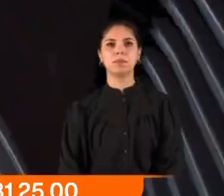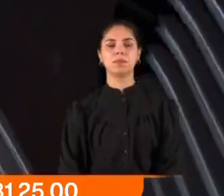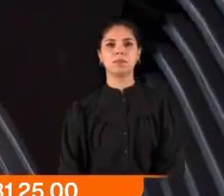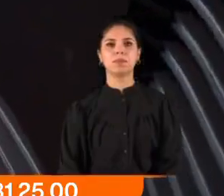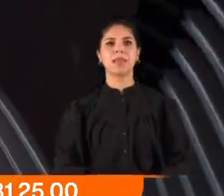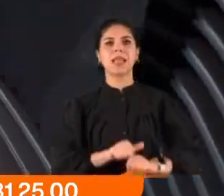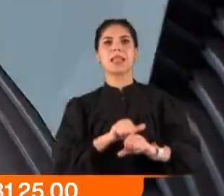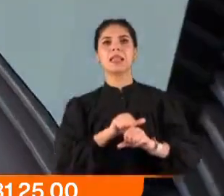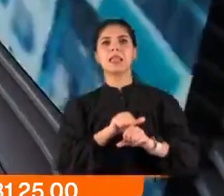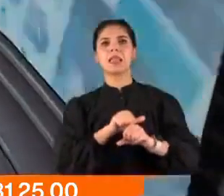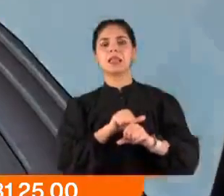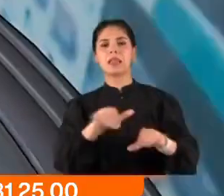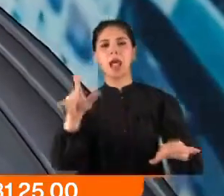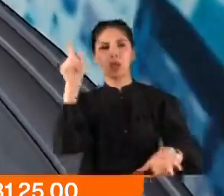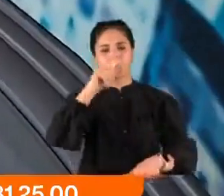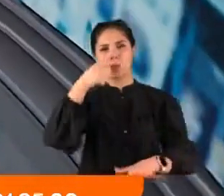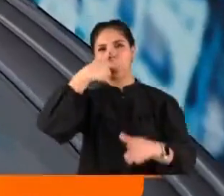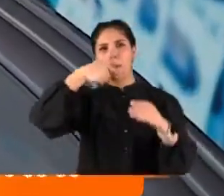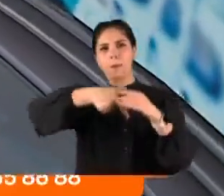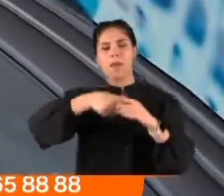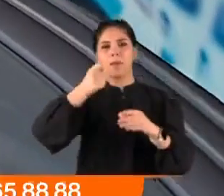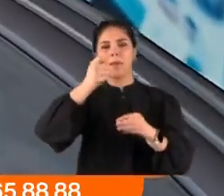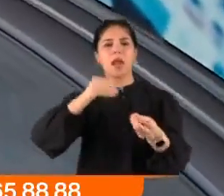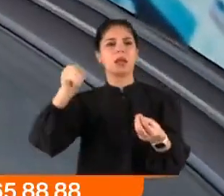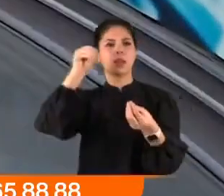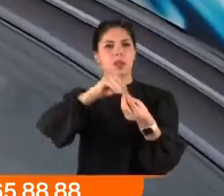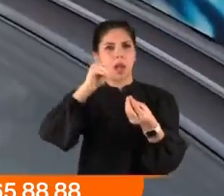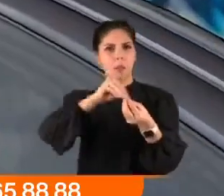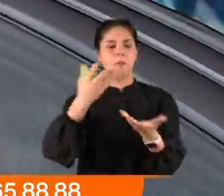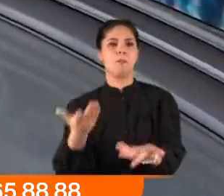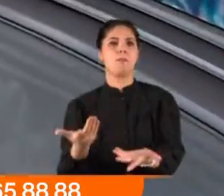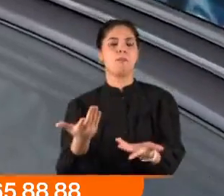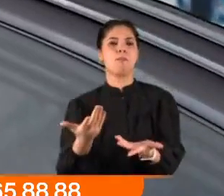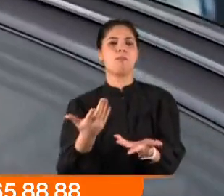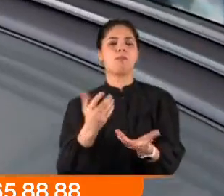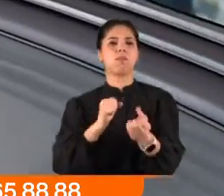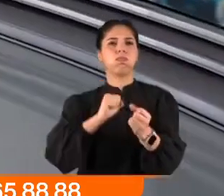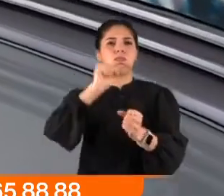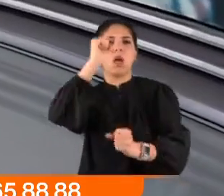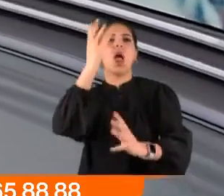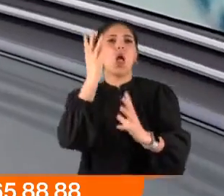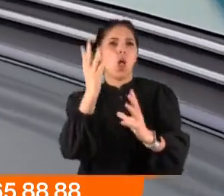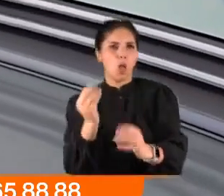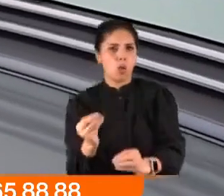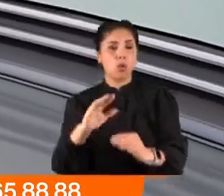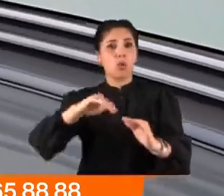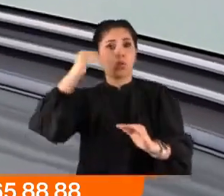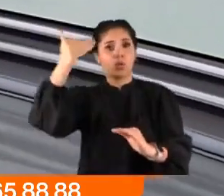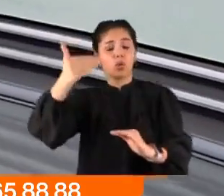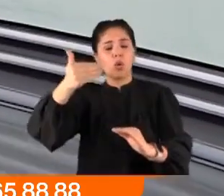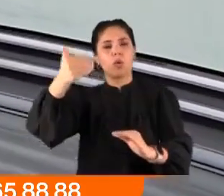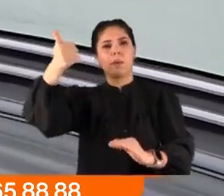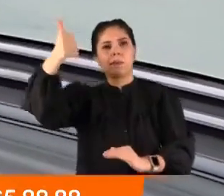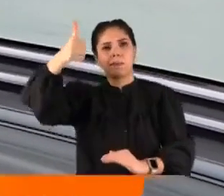Ve salgın etkisiyle petrolde yaşanan fiyat artışı akaryakıtta da tarihi zirvelerin görülmesine sebep olmuştu. Sonra süreç